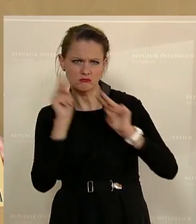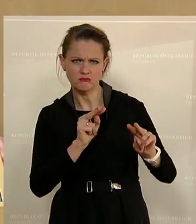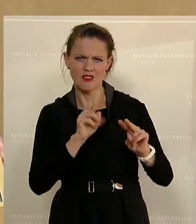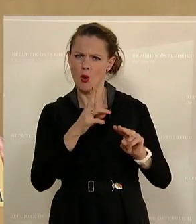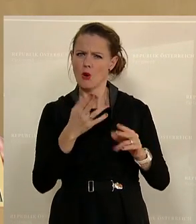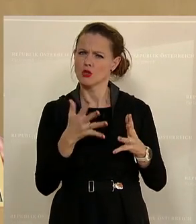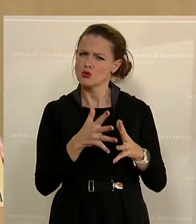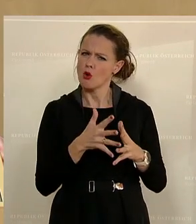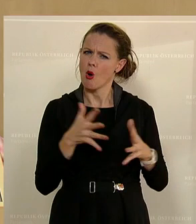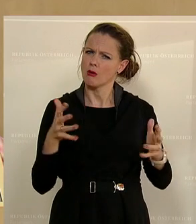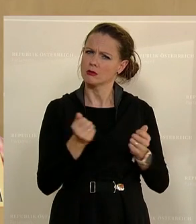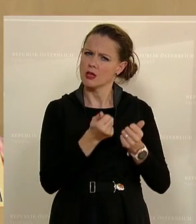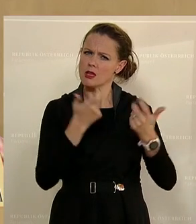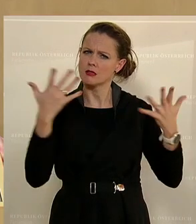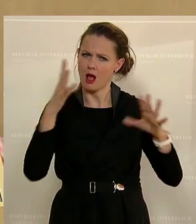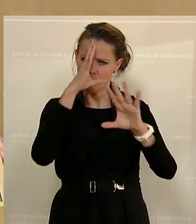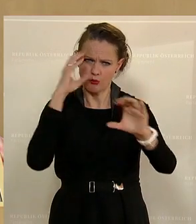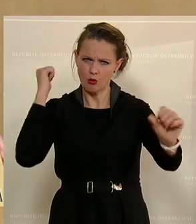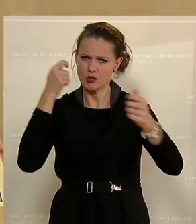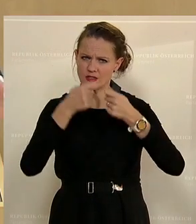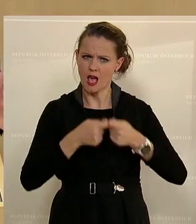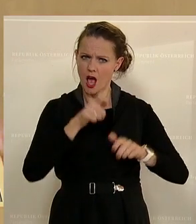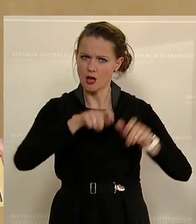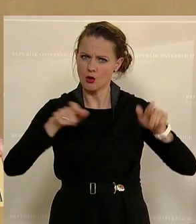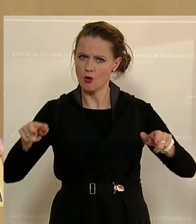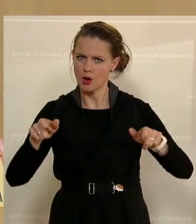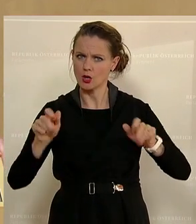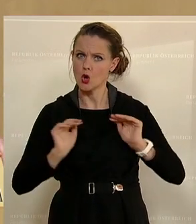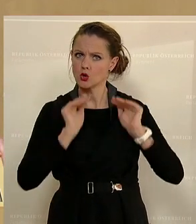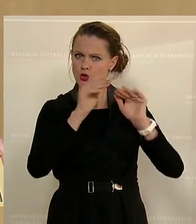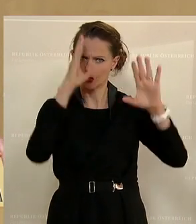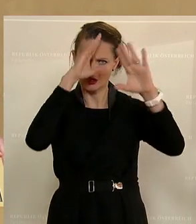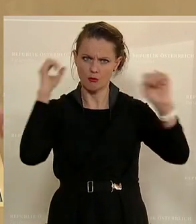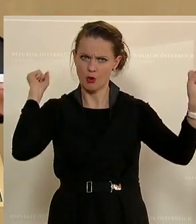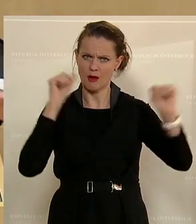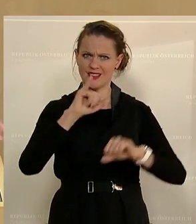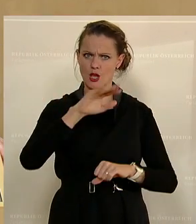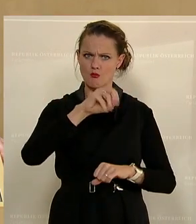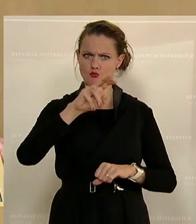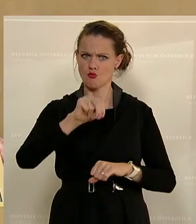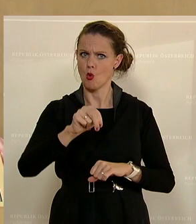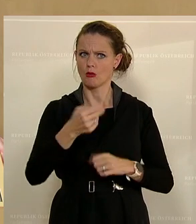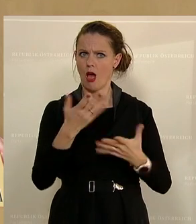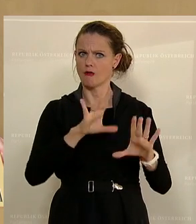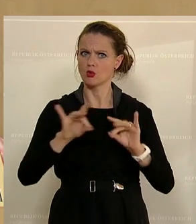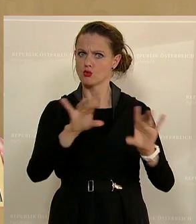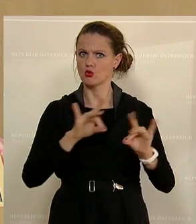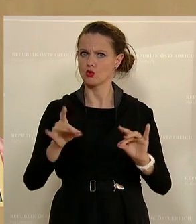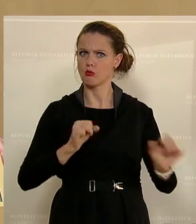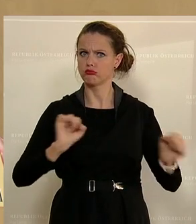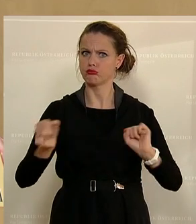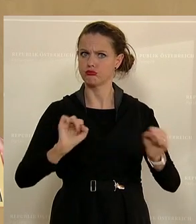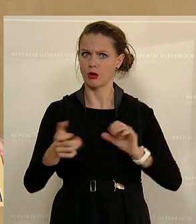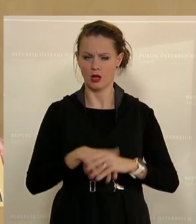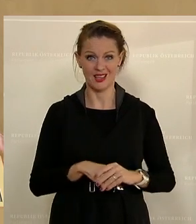eine so große Anzahl an Botschaftsangehörigen unter dem Schutz der diplomatischen Immunität hier ihr Unwesen treiben. Und wenn